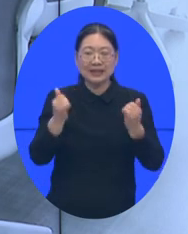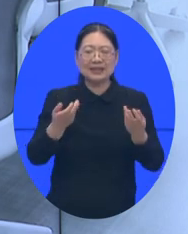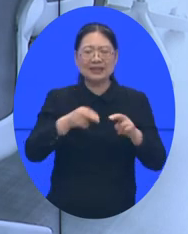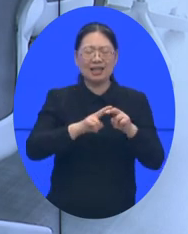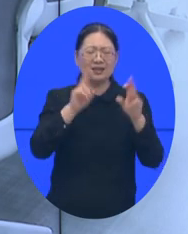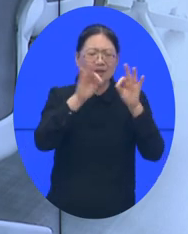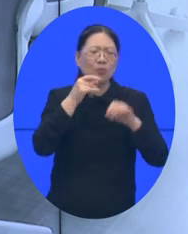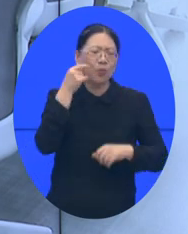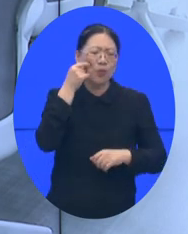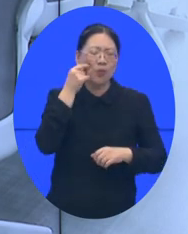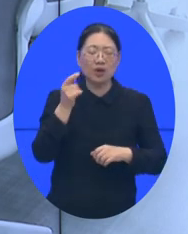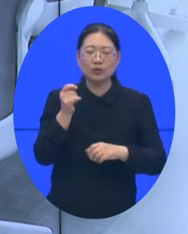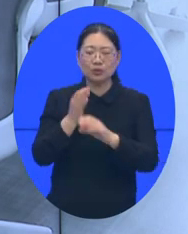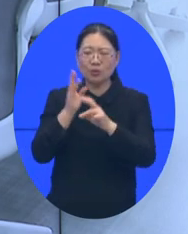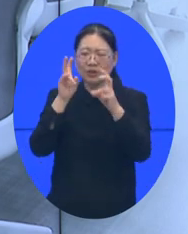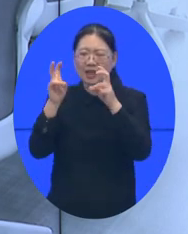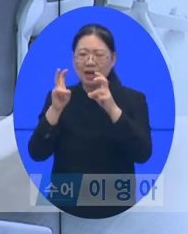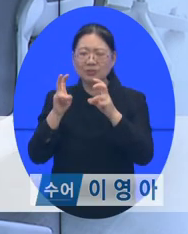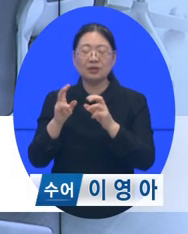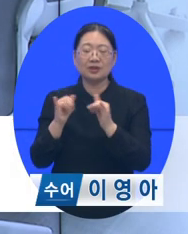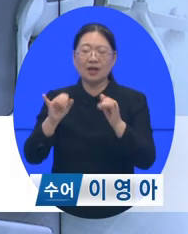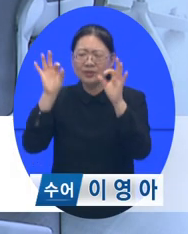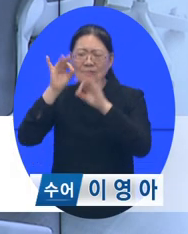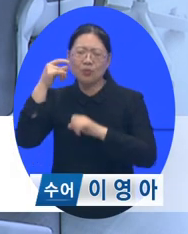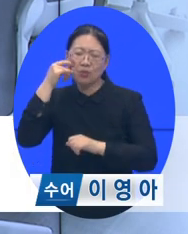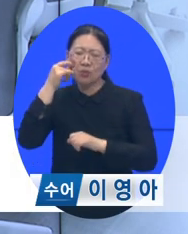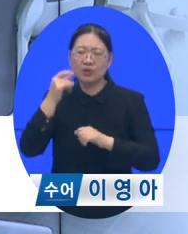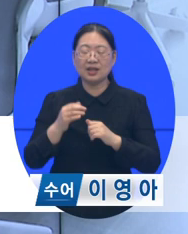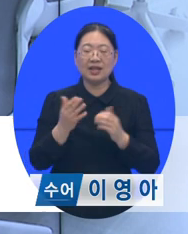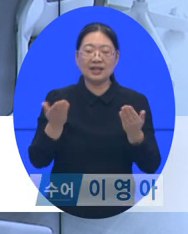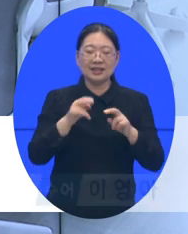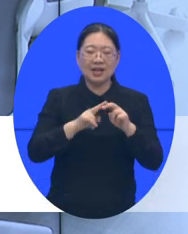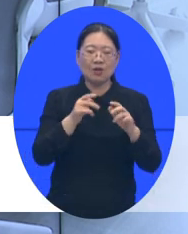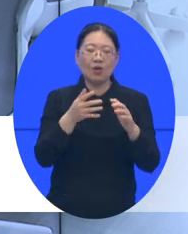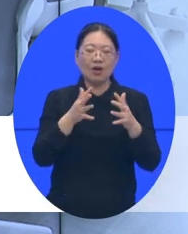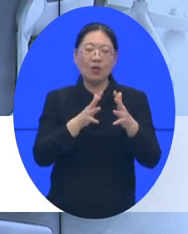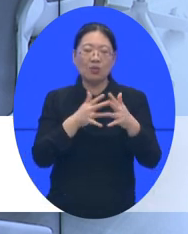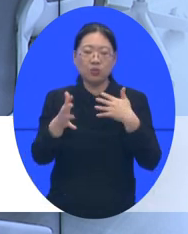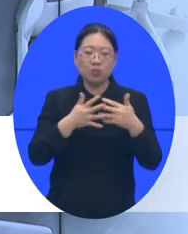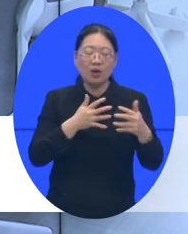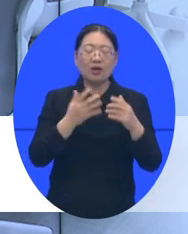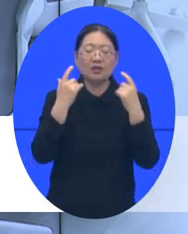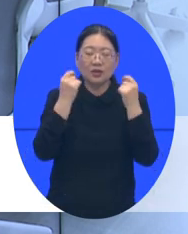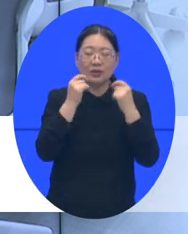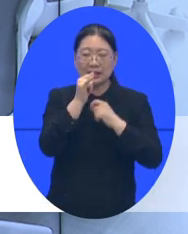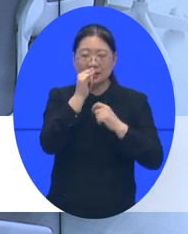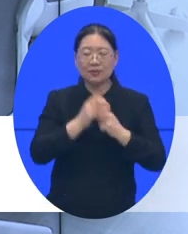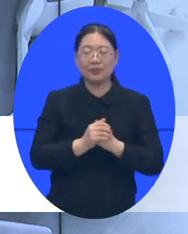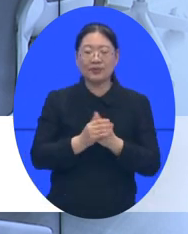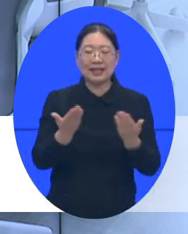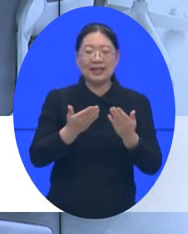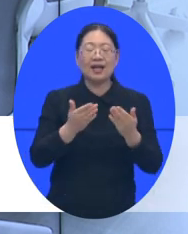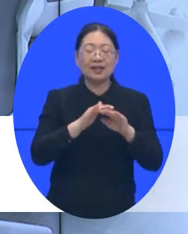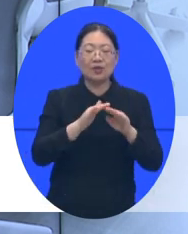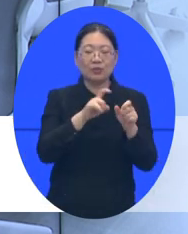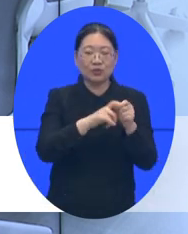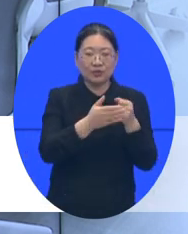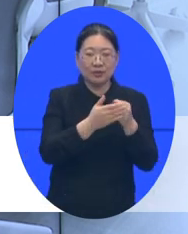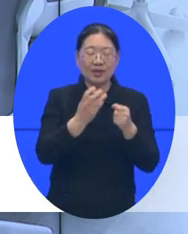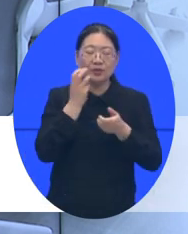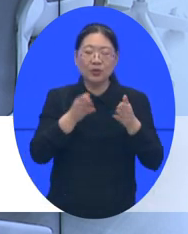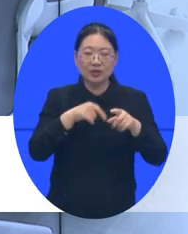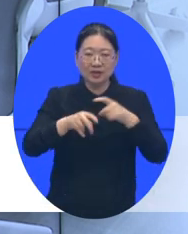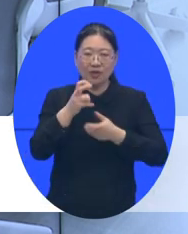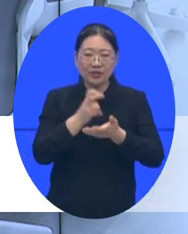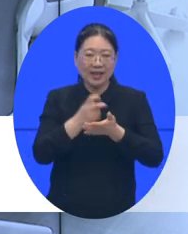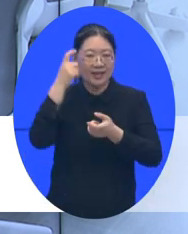청년들은 일자리를 찾지 못하고 중소기업은 구인난을 호소하는 일자리 부조화 현상이 여전한데요. 이를 해결하기 위한 경기도의